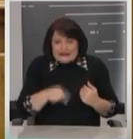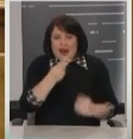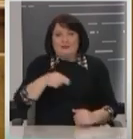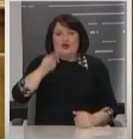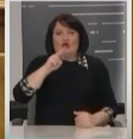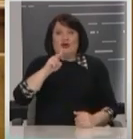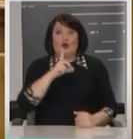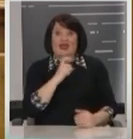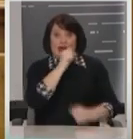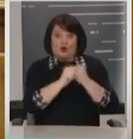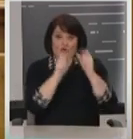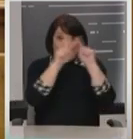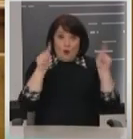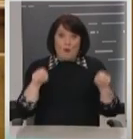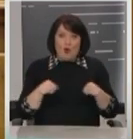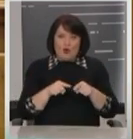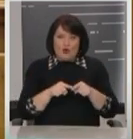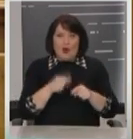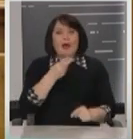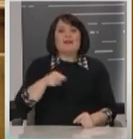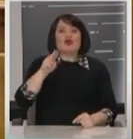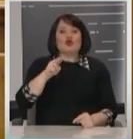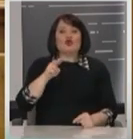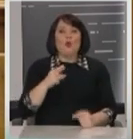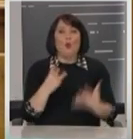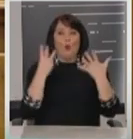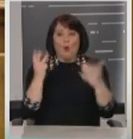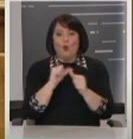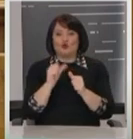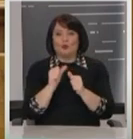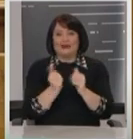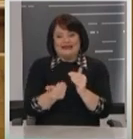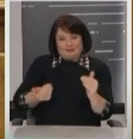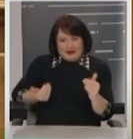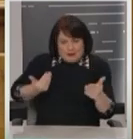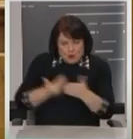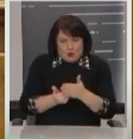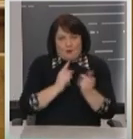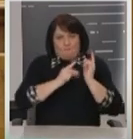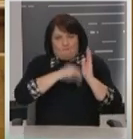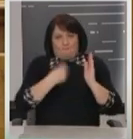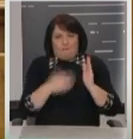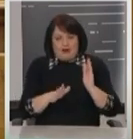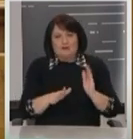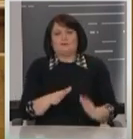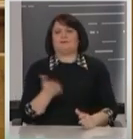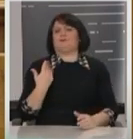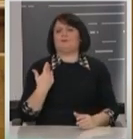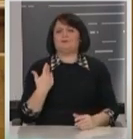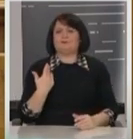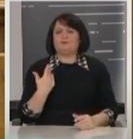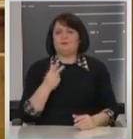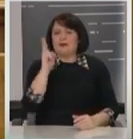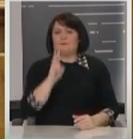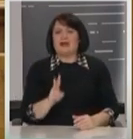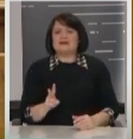το δεκαετές έχουν ήδη 8 μήνες πριν τη λήξη του προγράμματος, την προηγούμενη